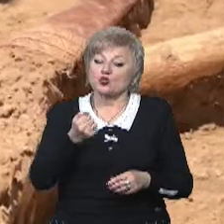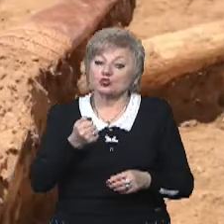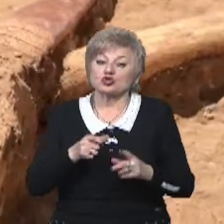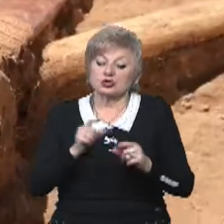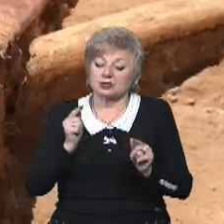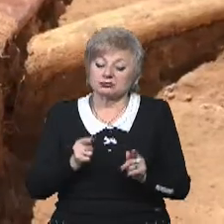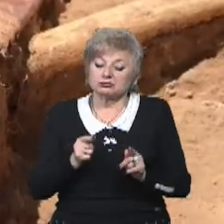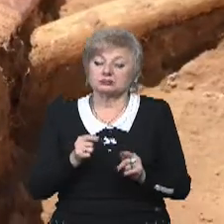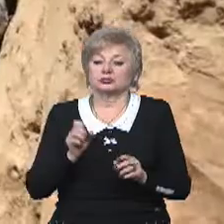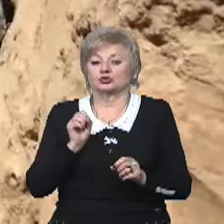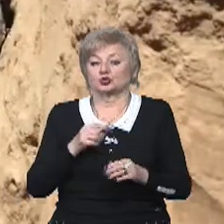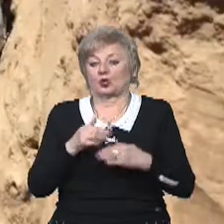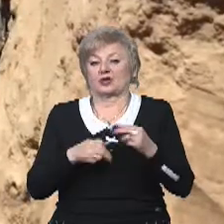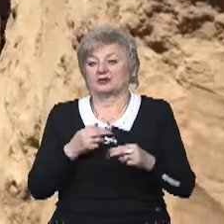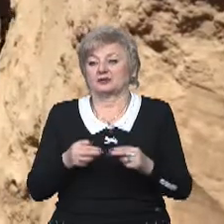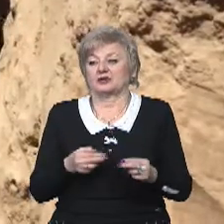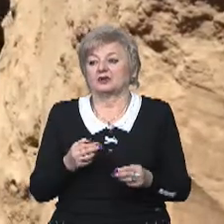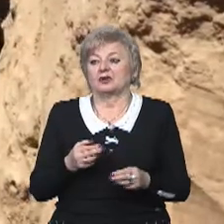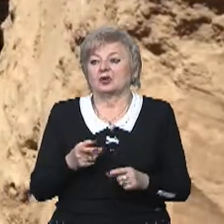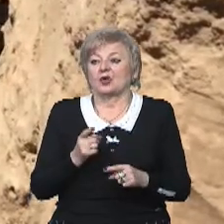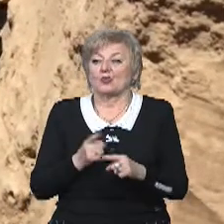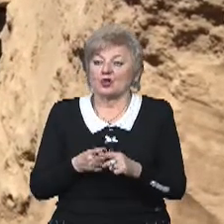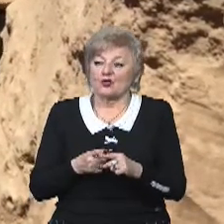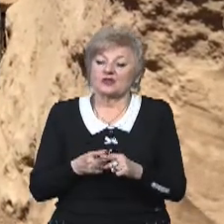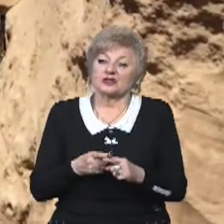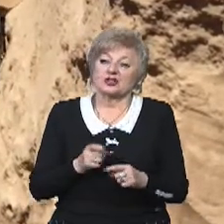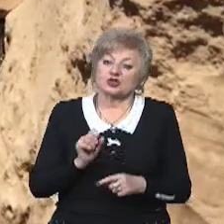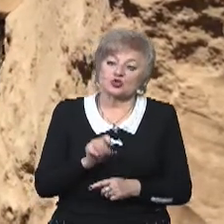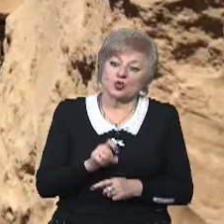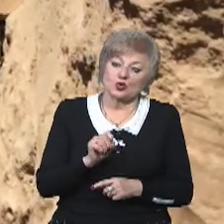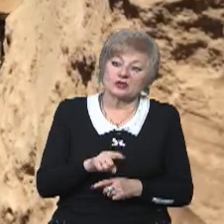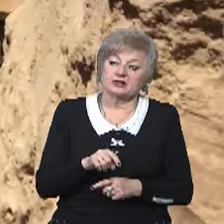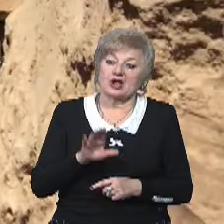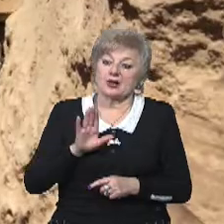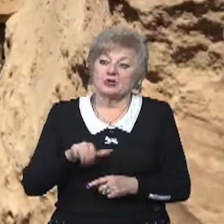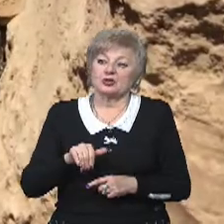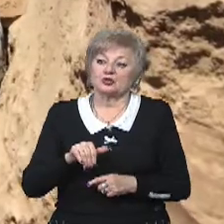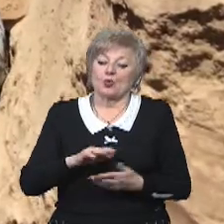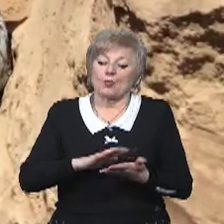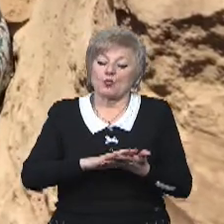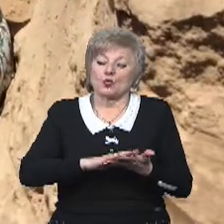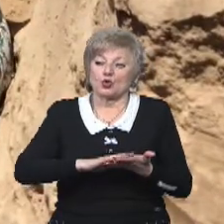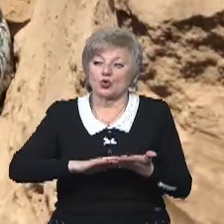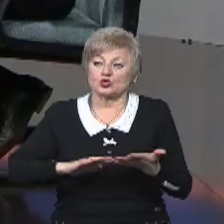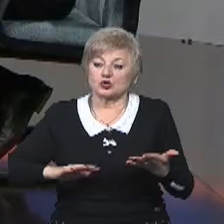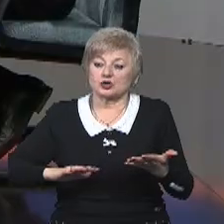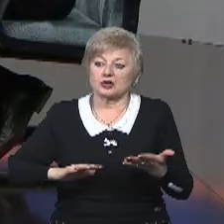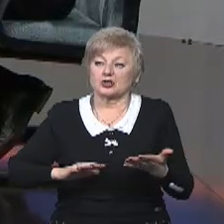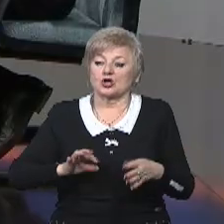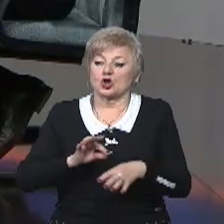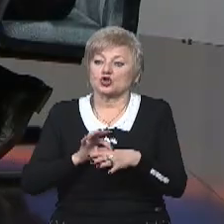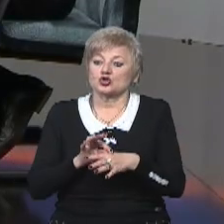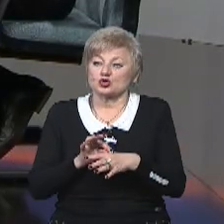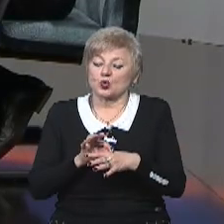його піхви наполовину зроблена з жовтого металу, потім далі вона продовжувалась із шкіри